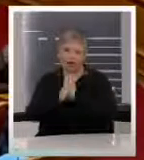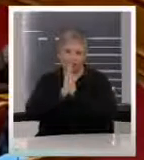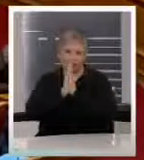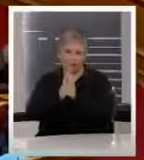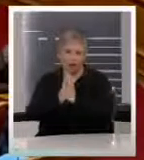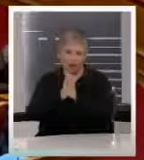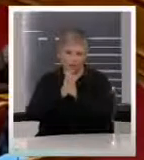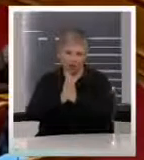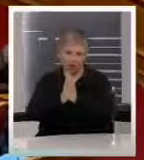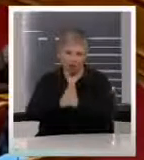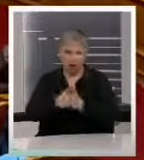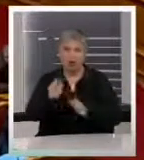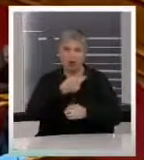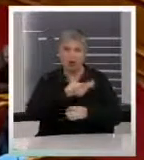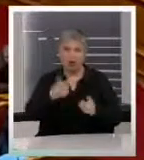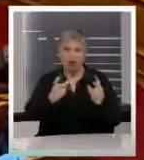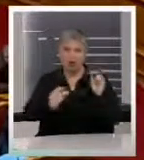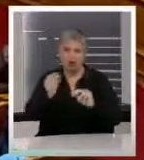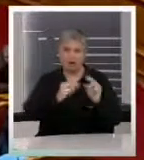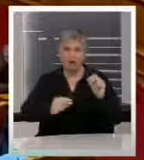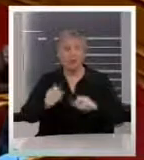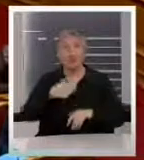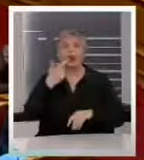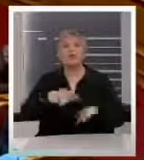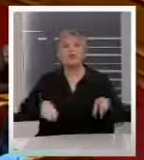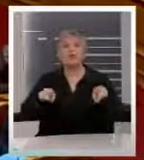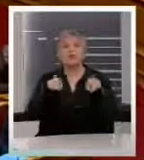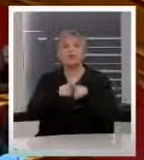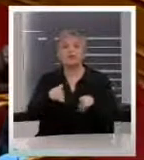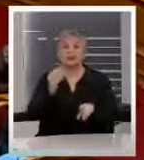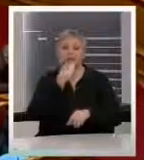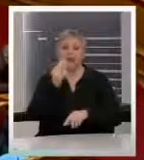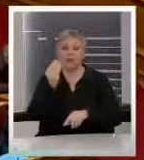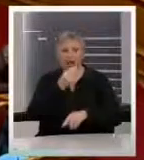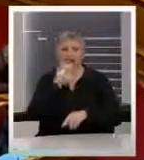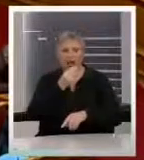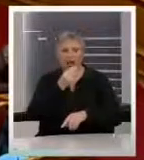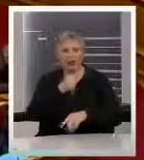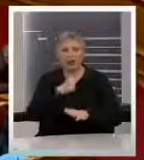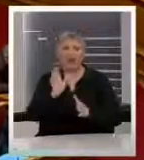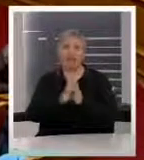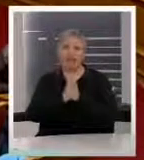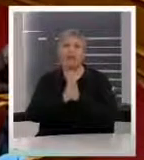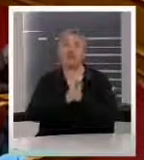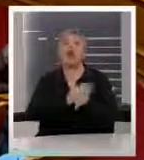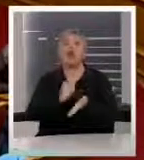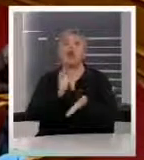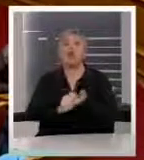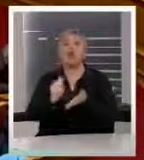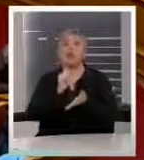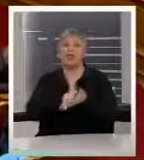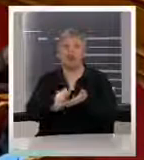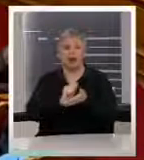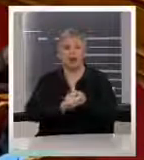μοιράζατε. Μαζί τα φάγατε. Μαζί τα φάγατε. Να μην γραφτεί τίποτα στα πρακτικά. Μαζί τα άφαγες, κύριε